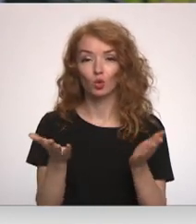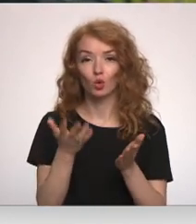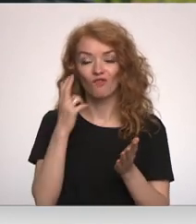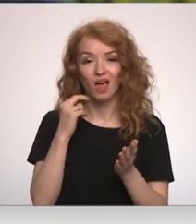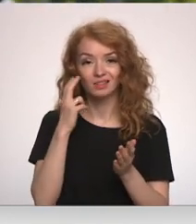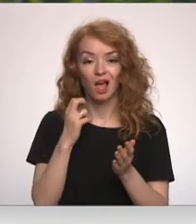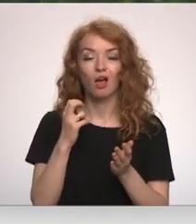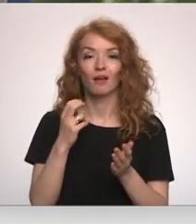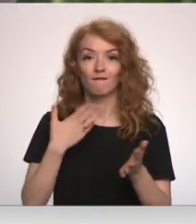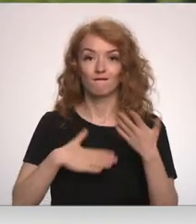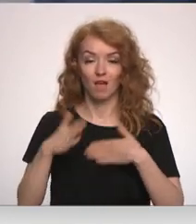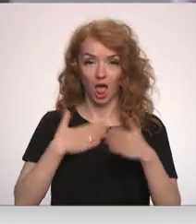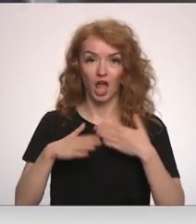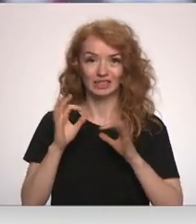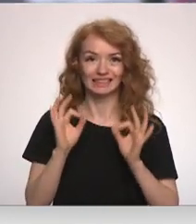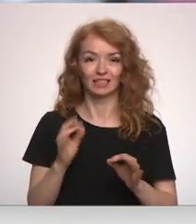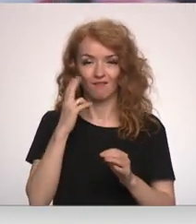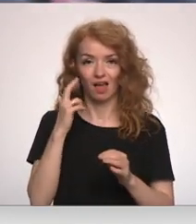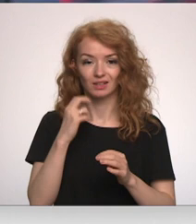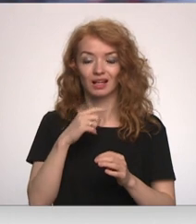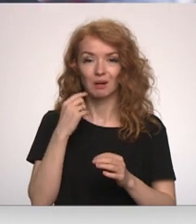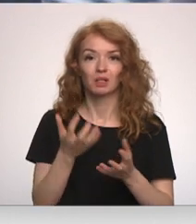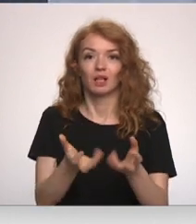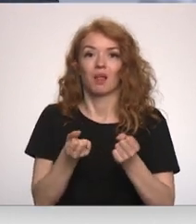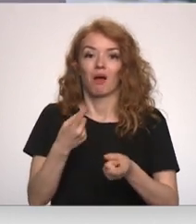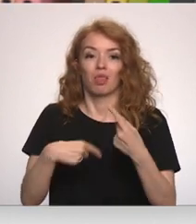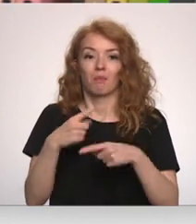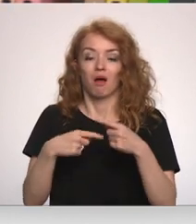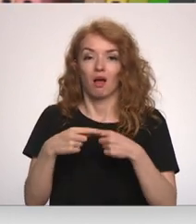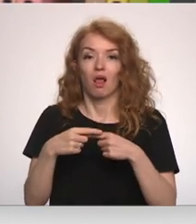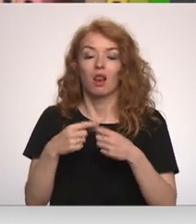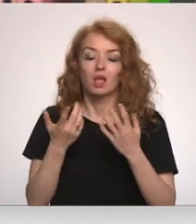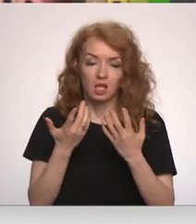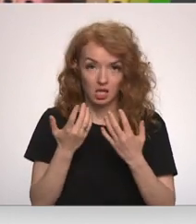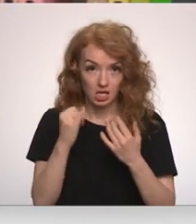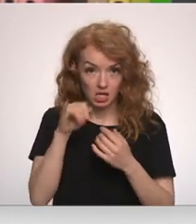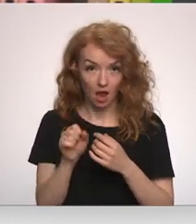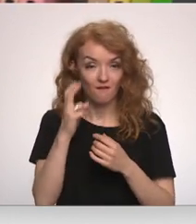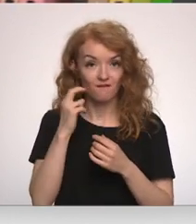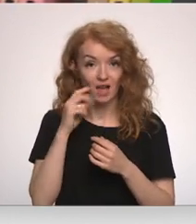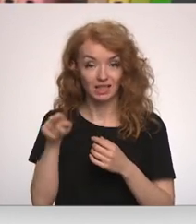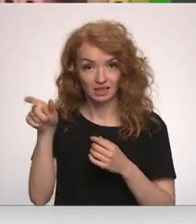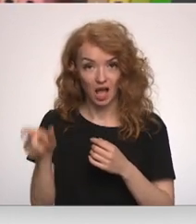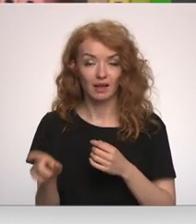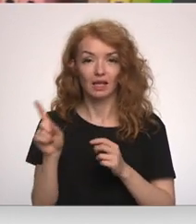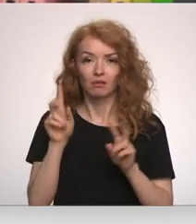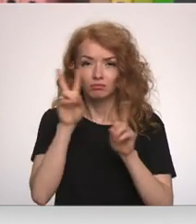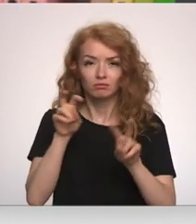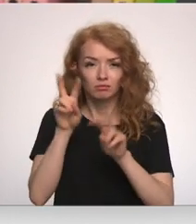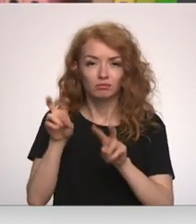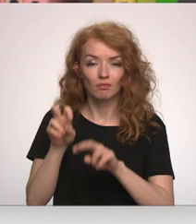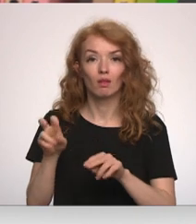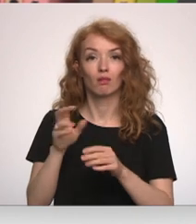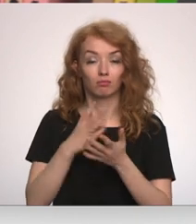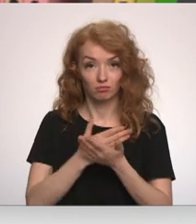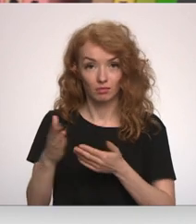vecāki ir vēlējušies, bioloģiskie vecāki, saņemt viņus atpakaļ, ja vecāki pie nosacījuma ir izgājuši visas pārbaudes, tad